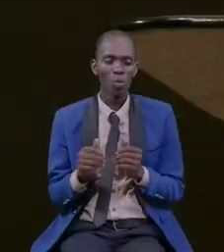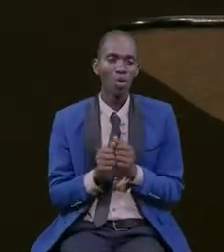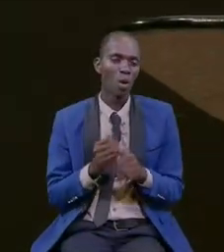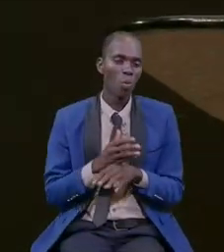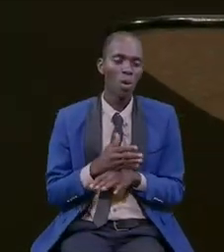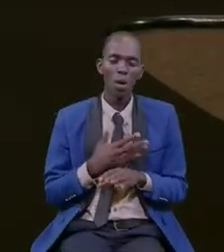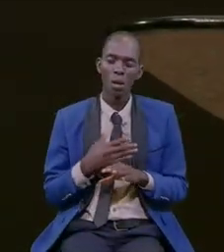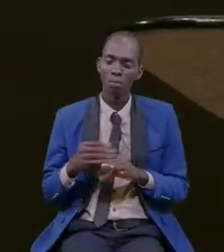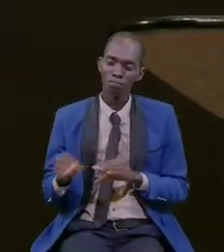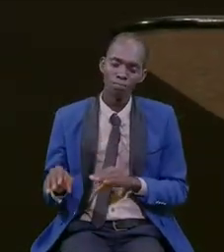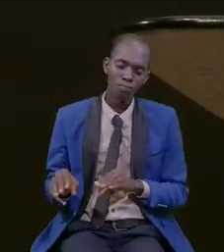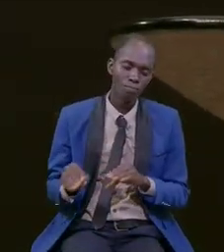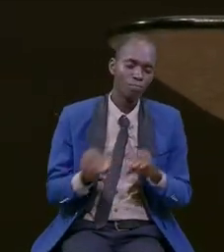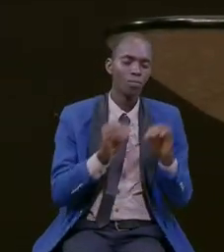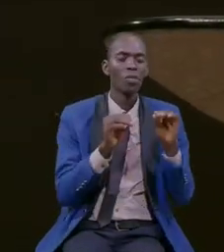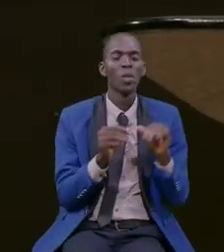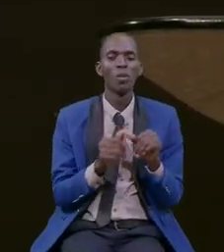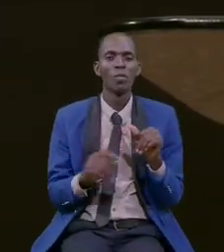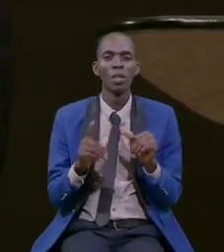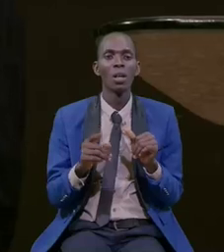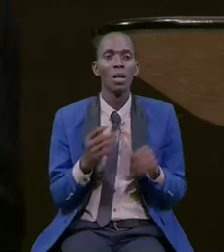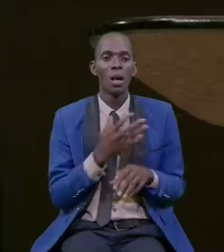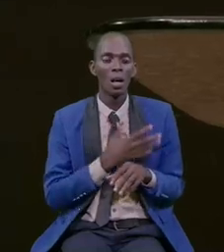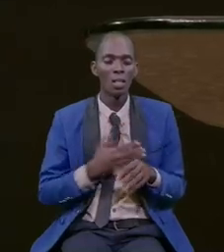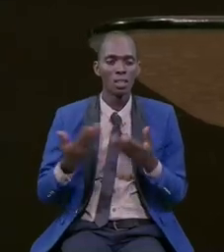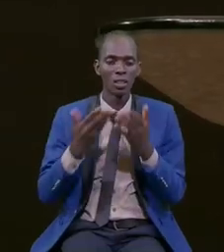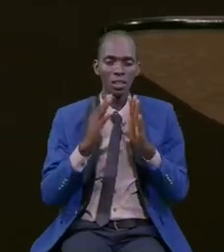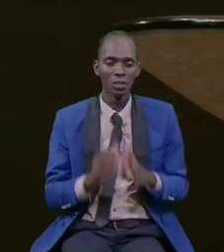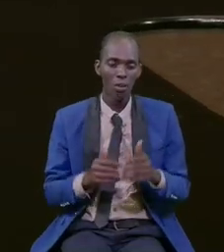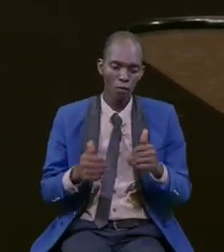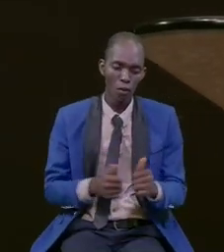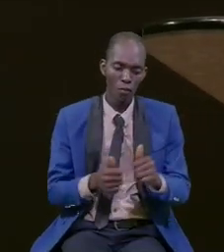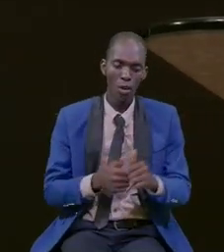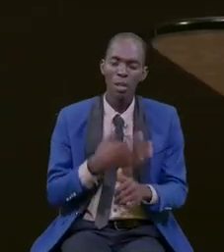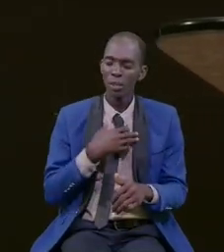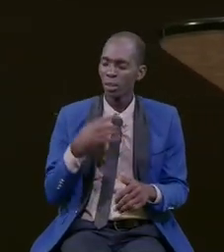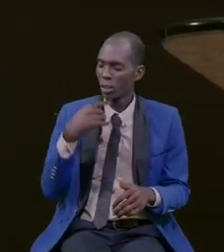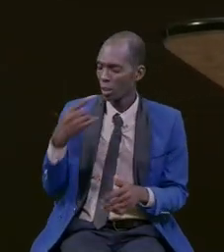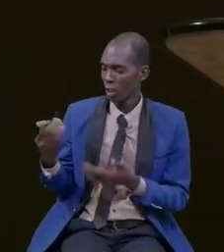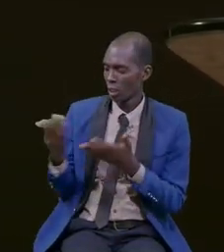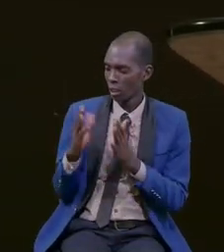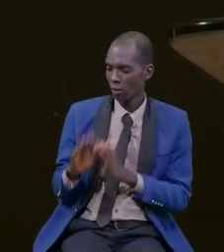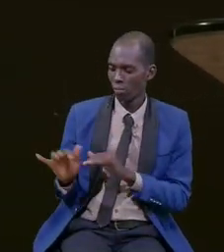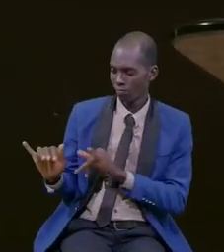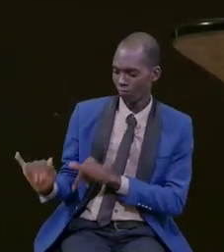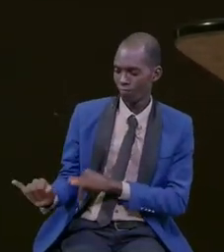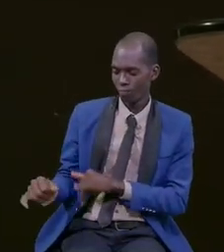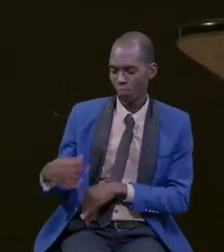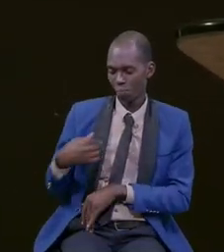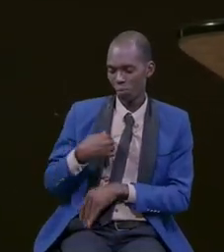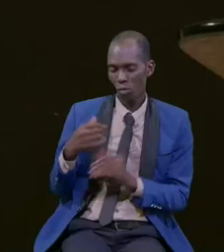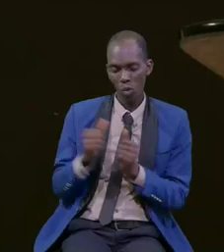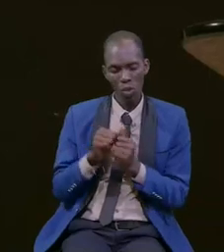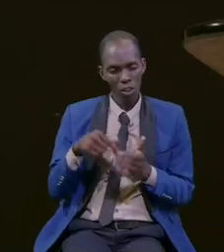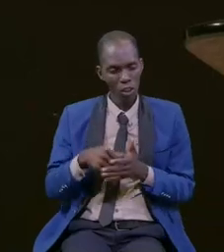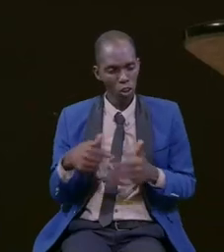chose et les serviteurs le vont suivi et il a laissé le serviteur quelque part il a dit toi reste ici moi